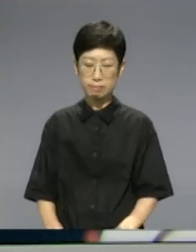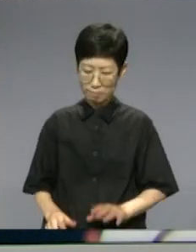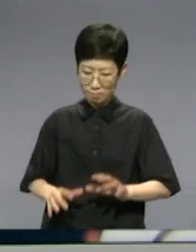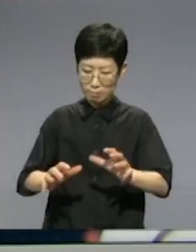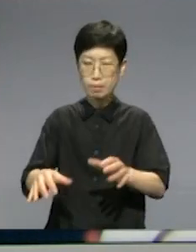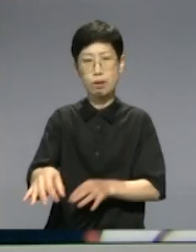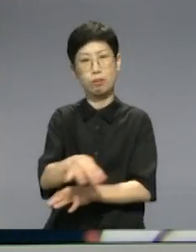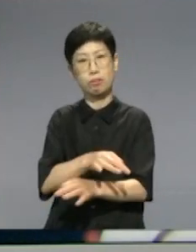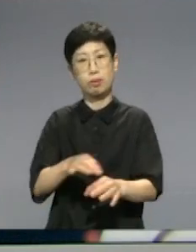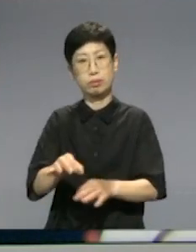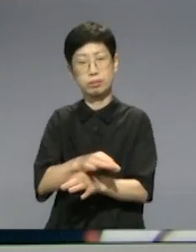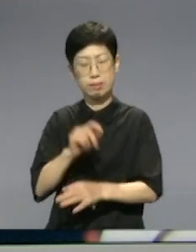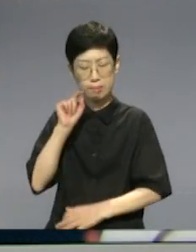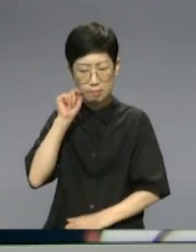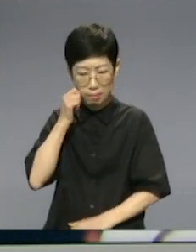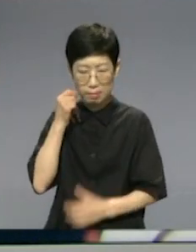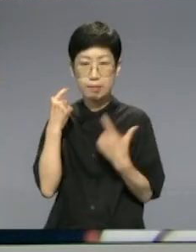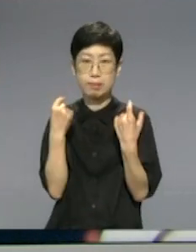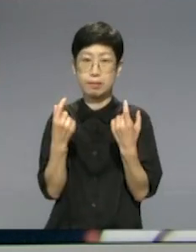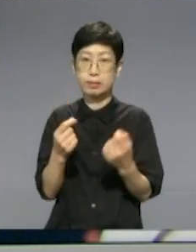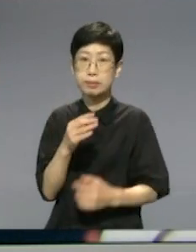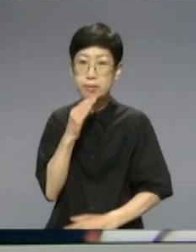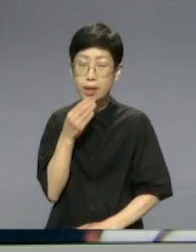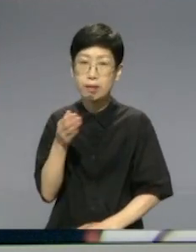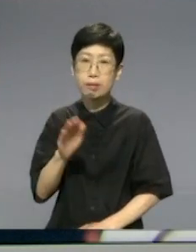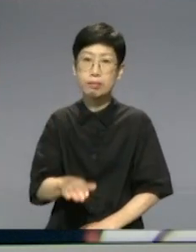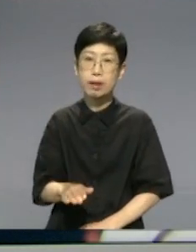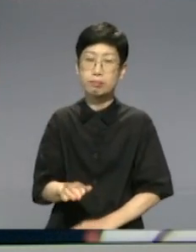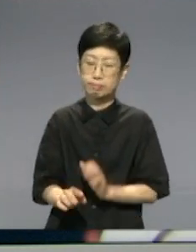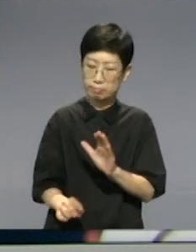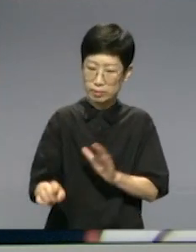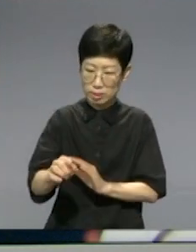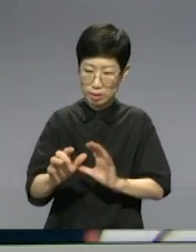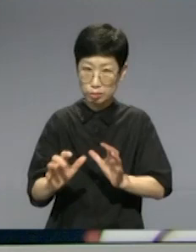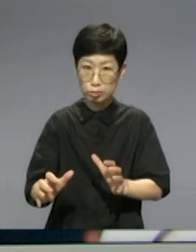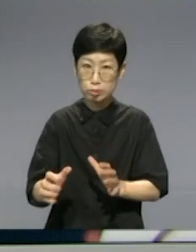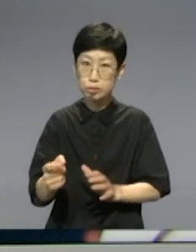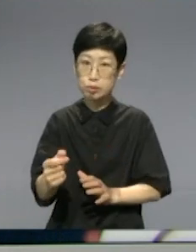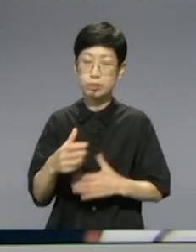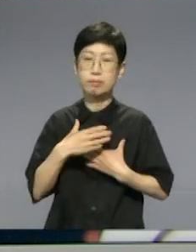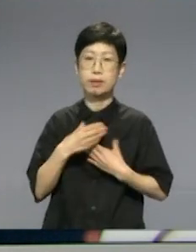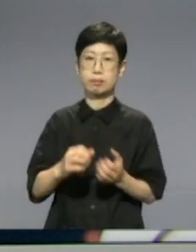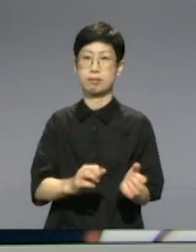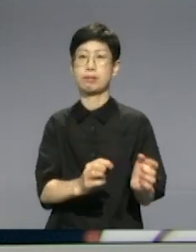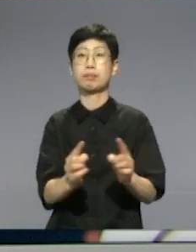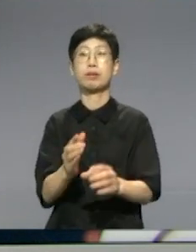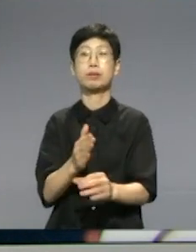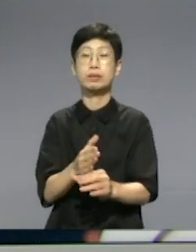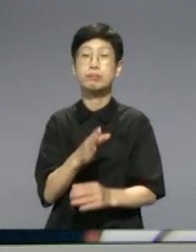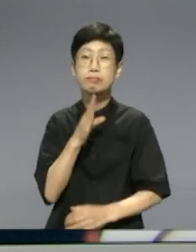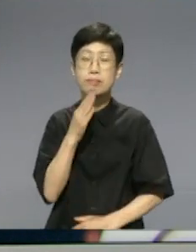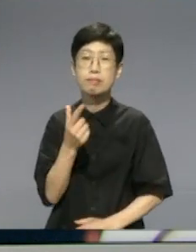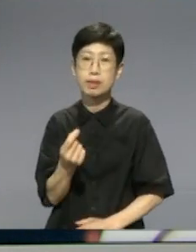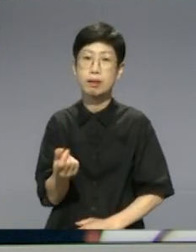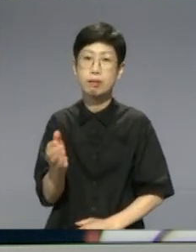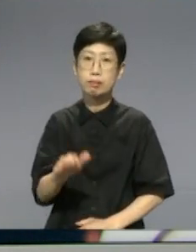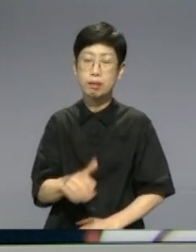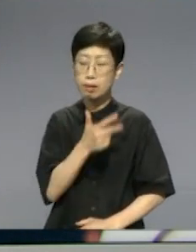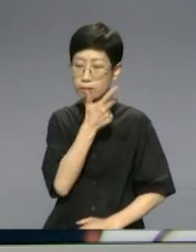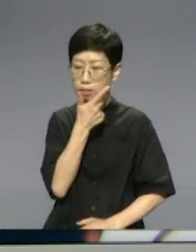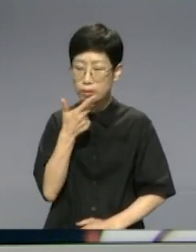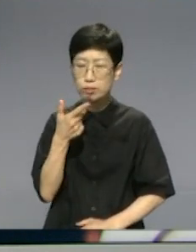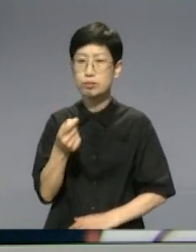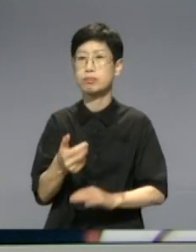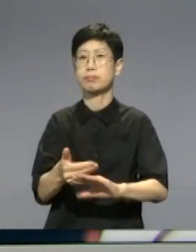세계 경제가 여전히 암울하지만 그래도 주요 선진국들은 조금씩 안정을 찾아가고 있는데요. 영국은 여기에서 동떨어져